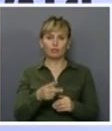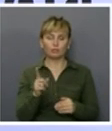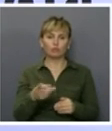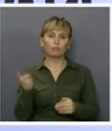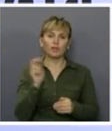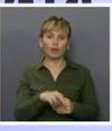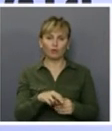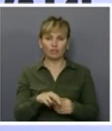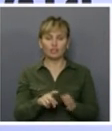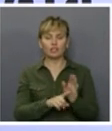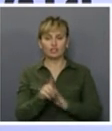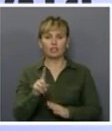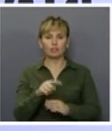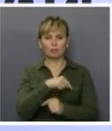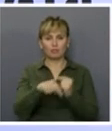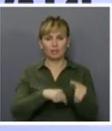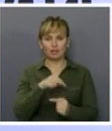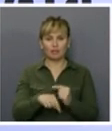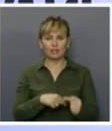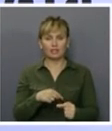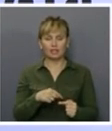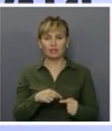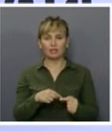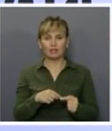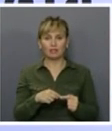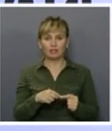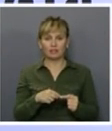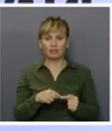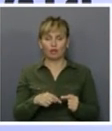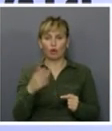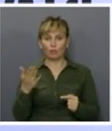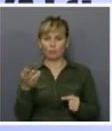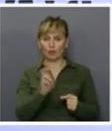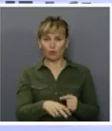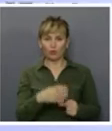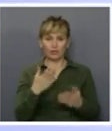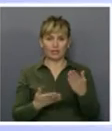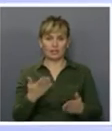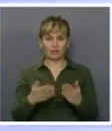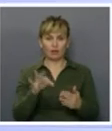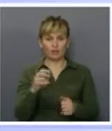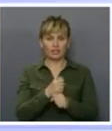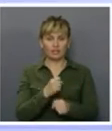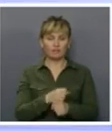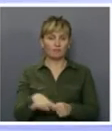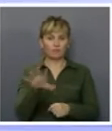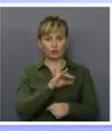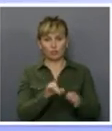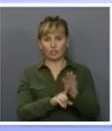приходит начинающий частный предприниматель, да, например, он приходит, если он все делает